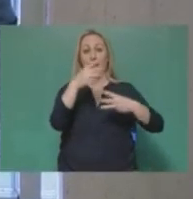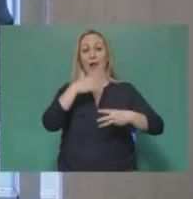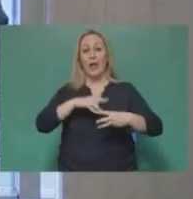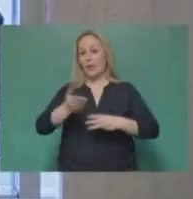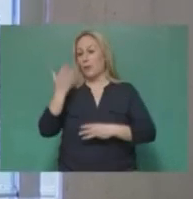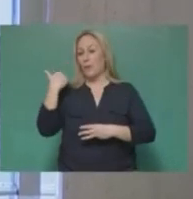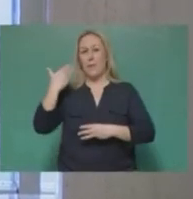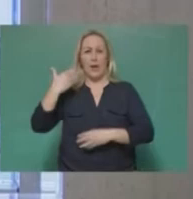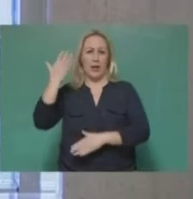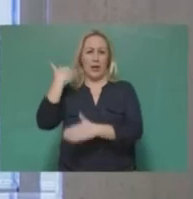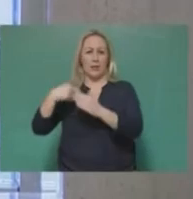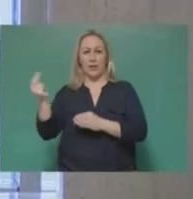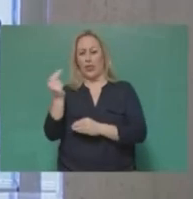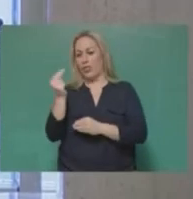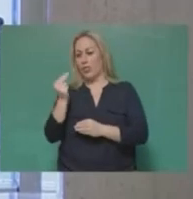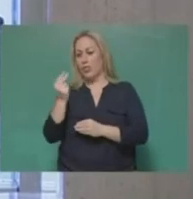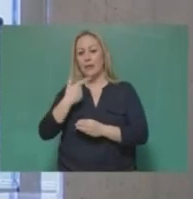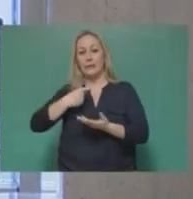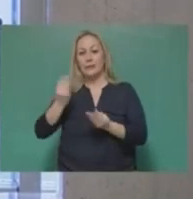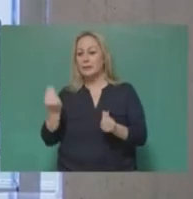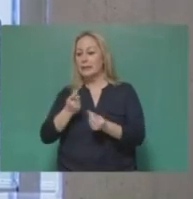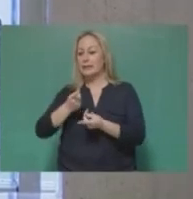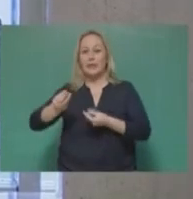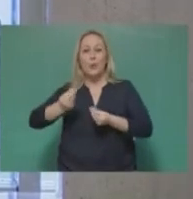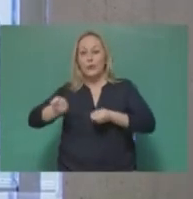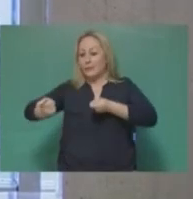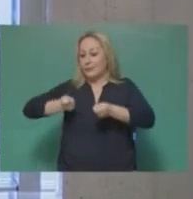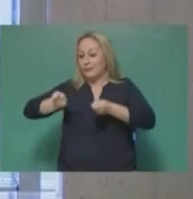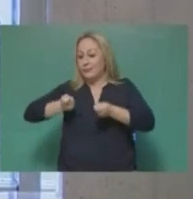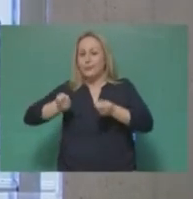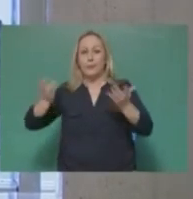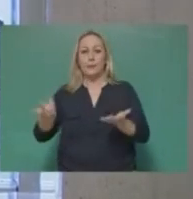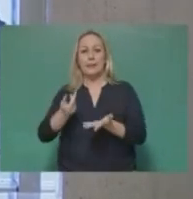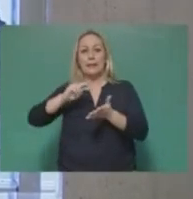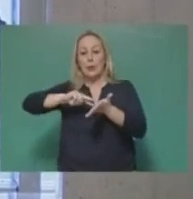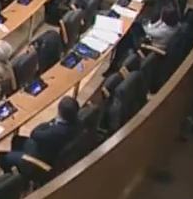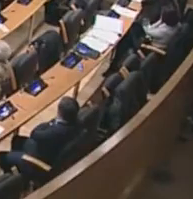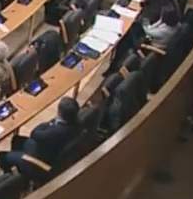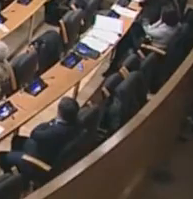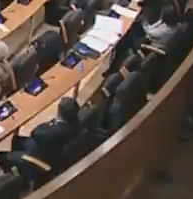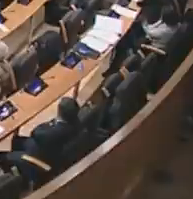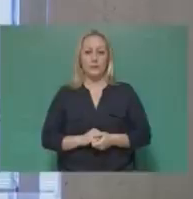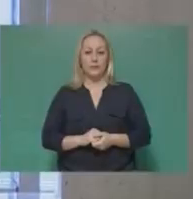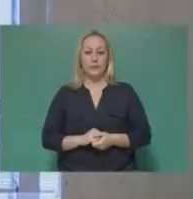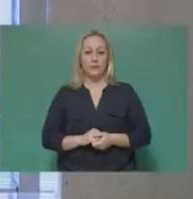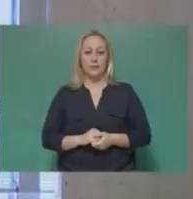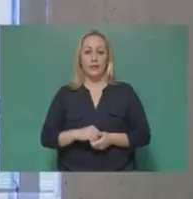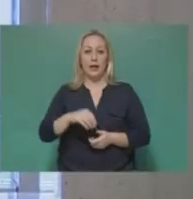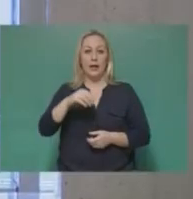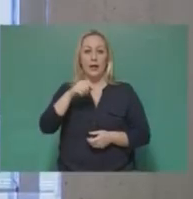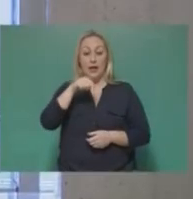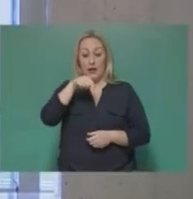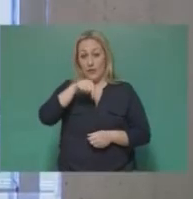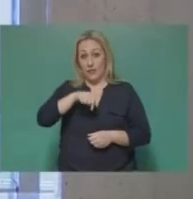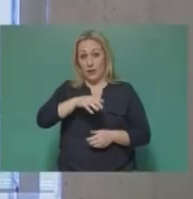γίνουμε και αυτό δεν είναι για φέτος μόνο. Κάθε χρόνο προσπαθούμε να κάνουμε ένα νοικοκύρεμα όσο πιο σημαντικό γίνεται. Δίνουμε ένα ιδιαίτερο βάρος